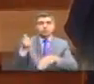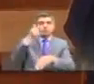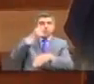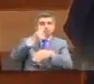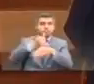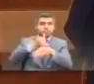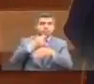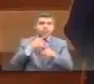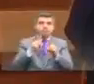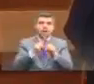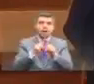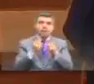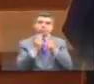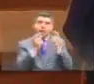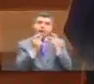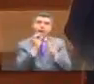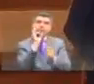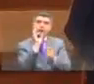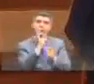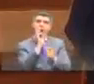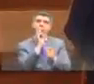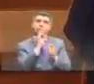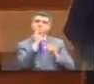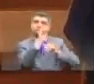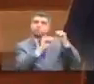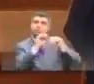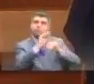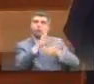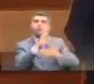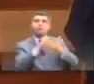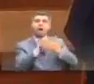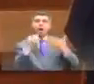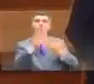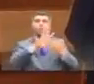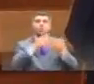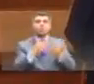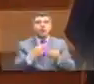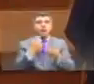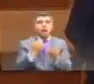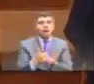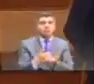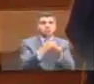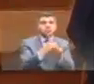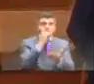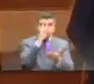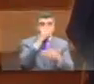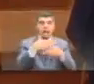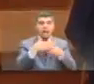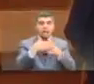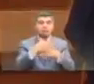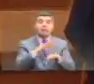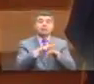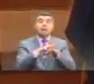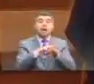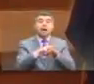عندها الخبره الكافيه في هذا المجال من اجل تسريع كافه البرامج اتمنى ان تكون مدينه سلا من ضمن المدن